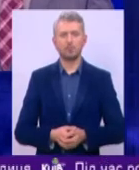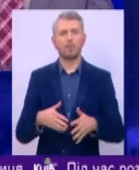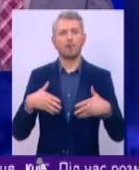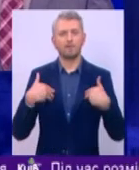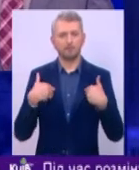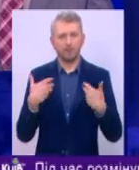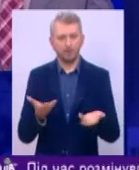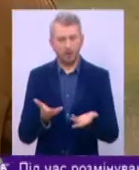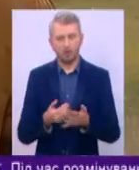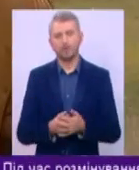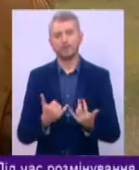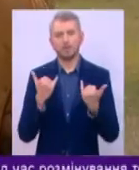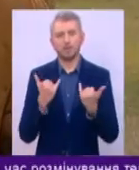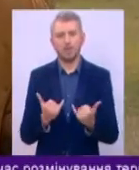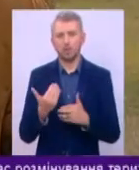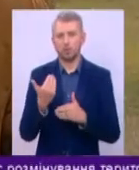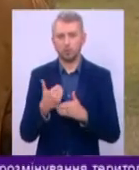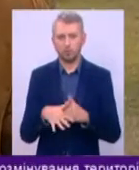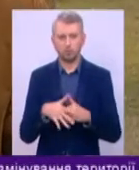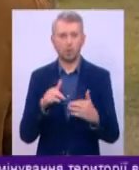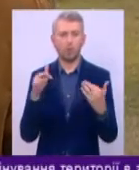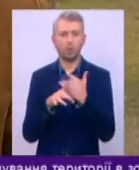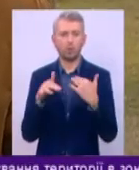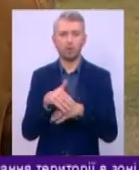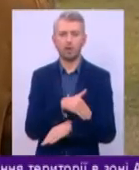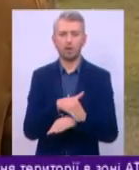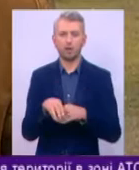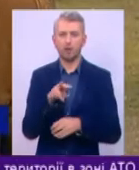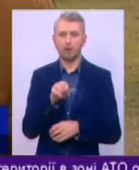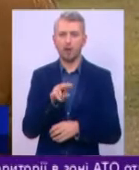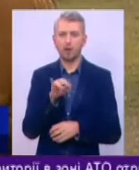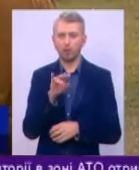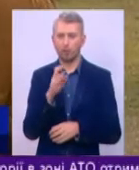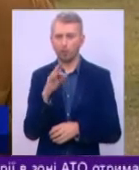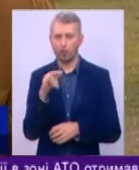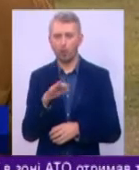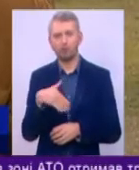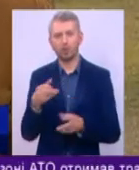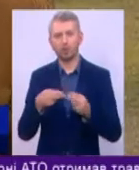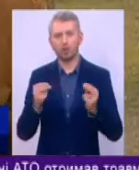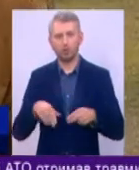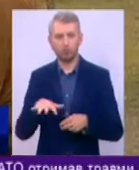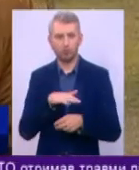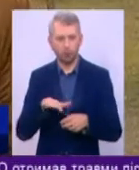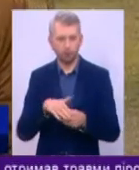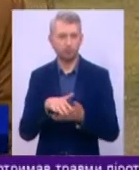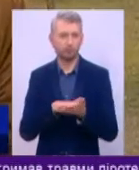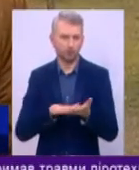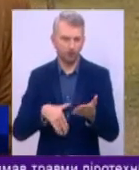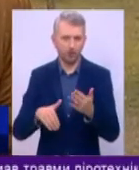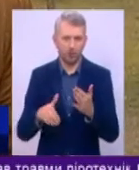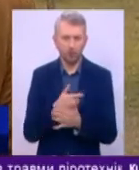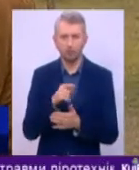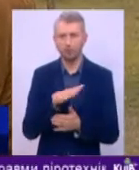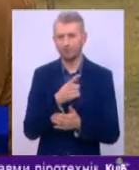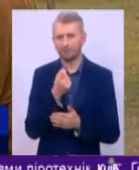Вітаю, Олексо. Зараз вже рух на вулиці Маршина Малиновського в бік контрактової площі відновлено. Тут було незначне